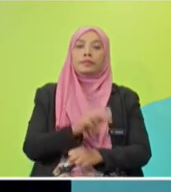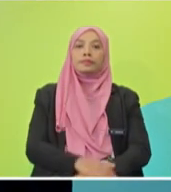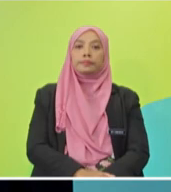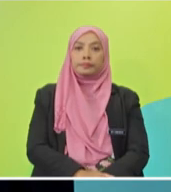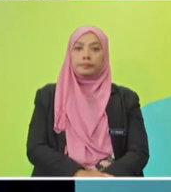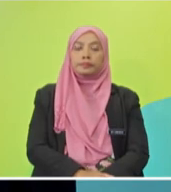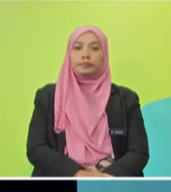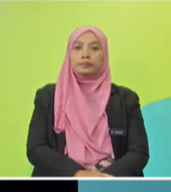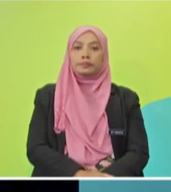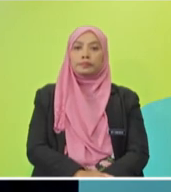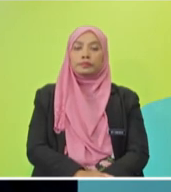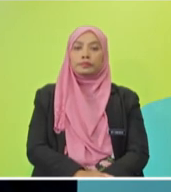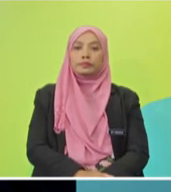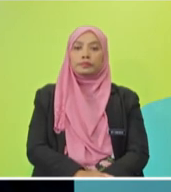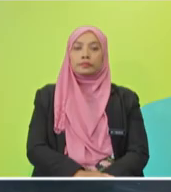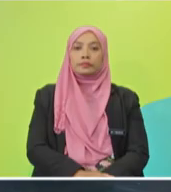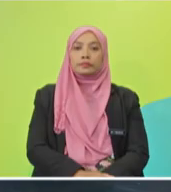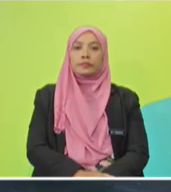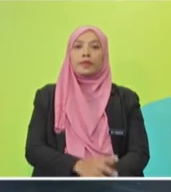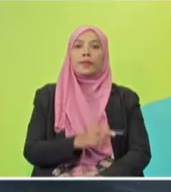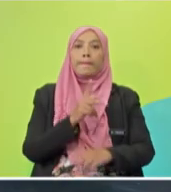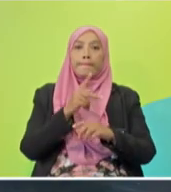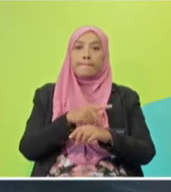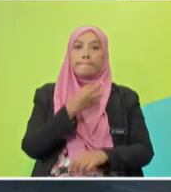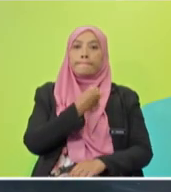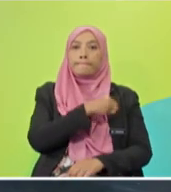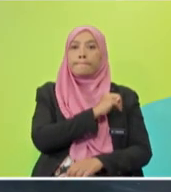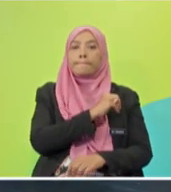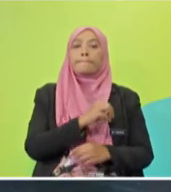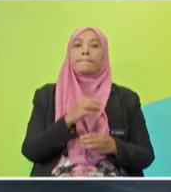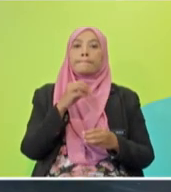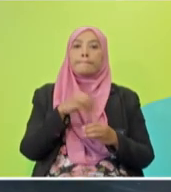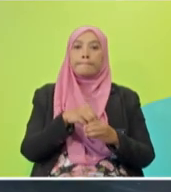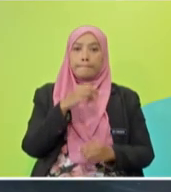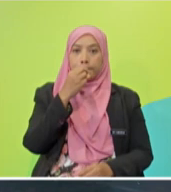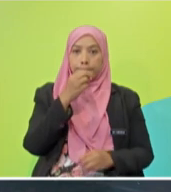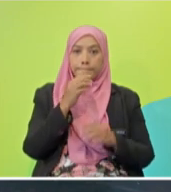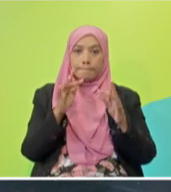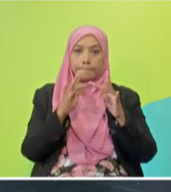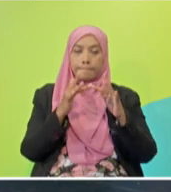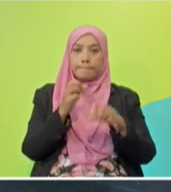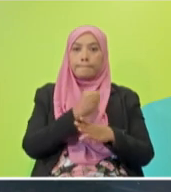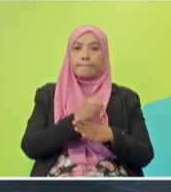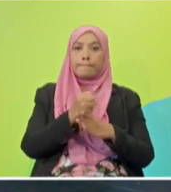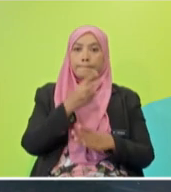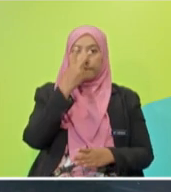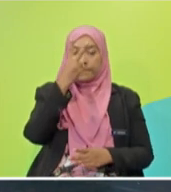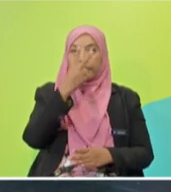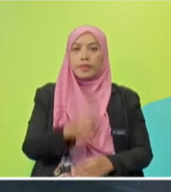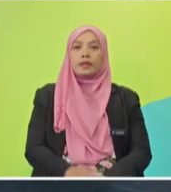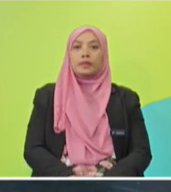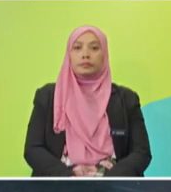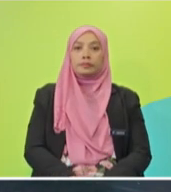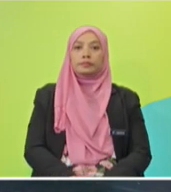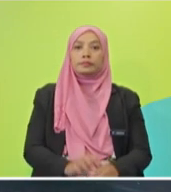atas perkongsian ilmu cikgu pada hari ini dan juga kepada mereka yang ada dalam talian dan juga kepada mereka yang menonton sekarang. Harap-harap ia memberi manfaat kepada anda semua